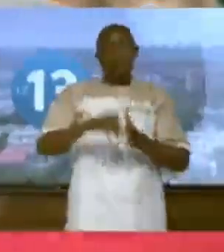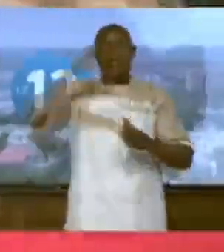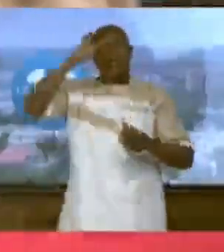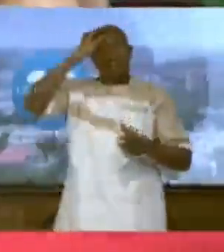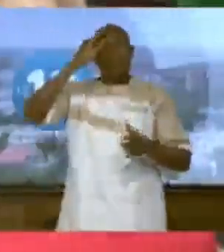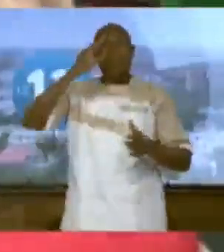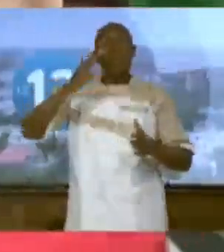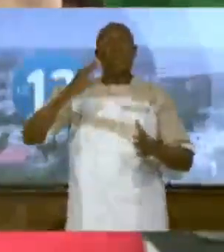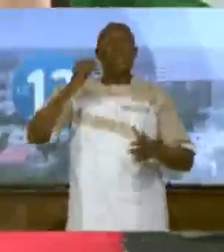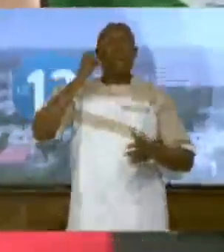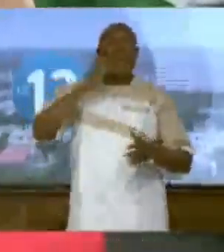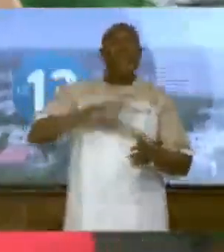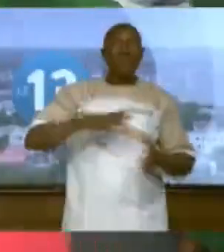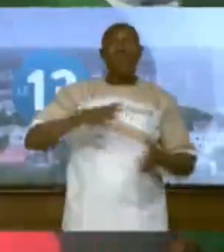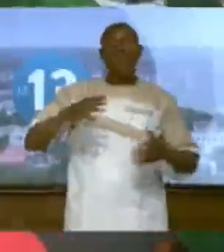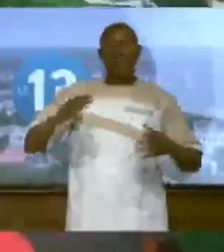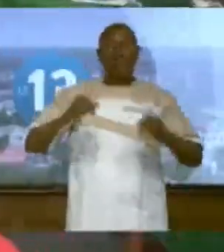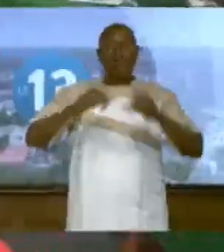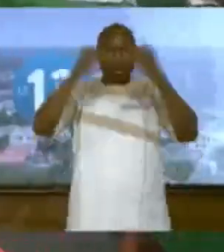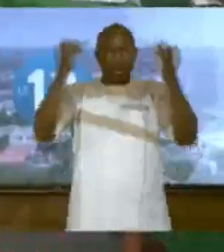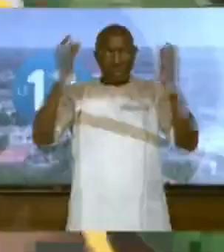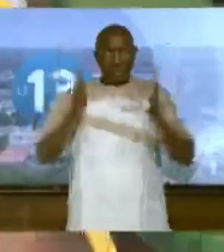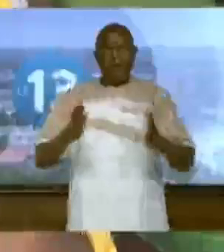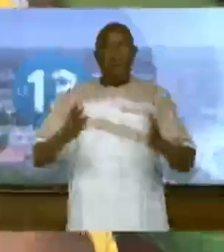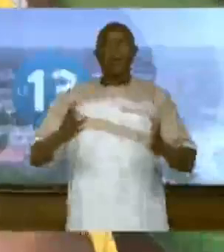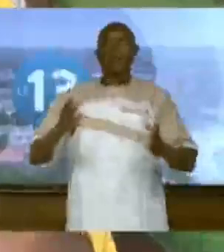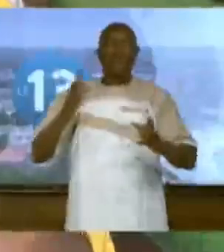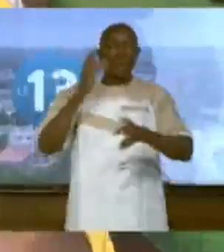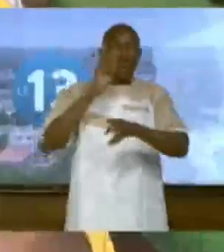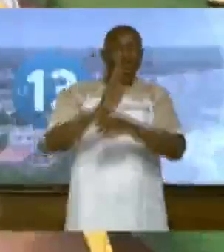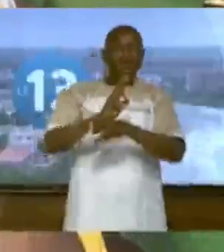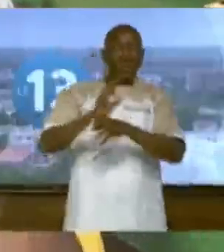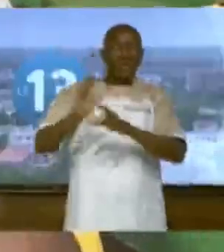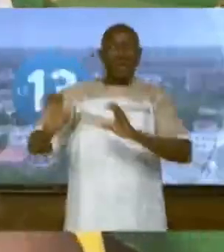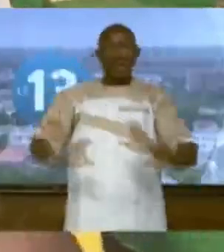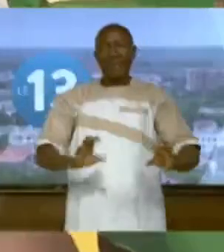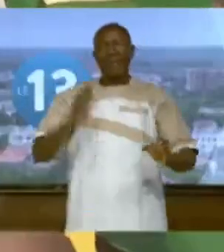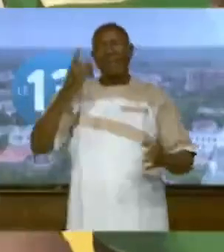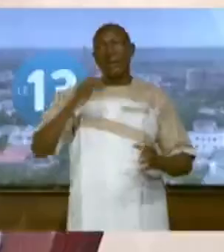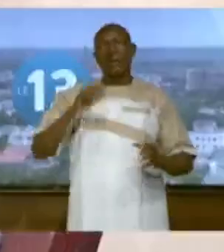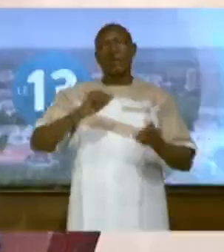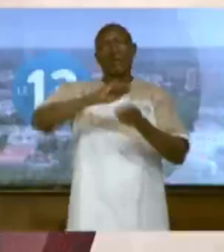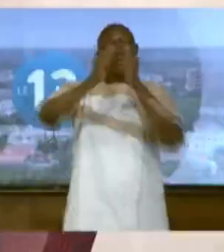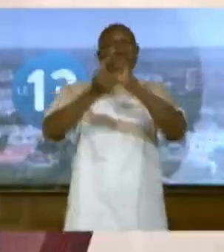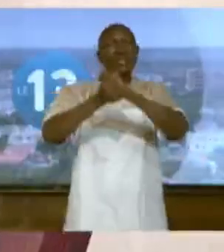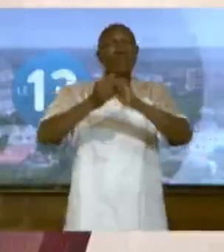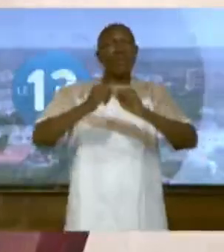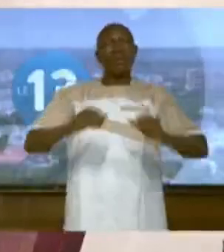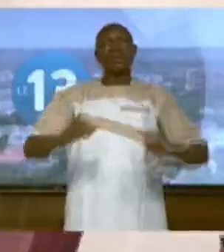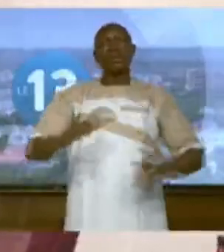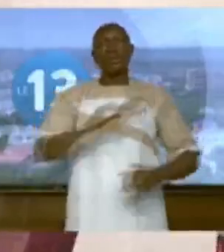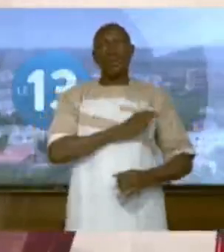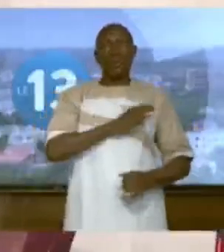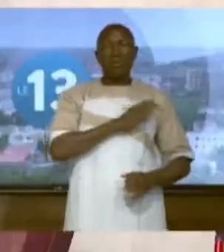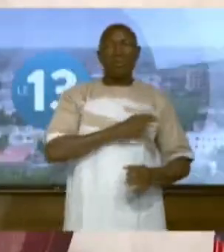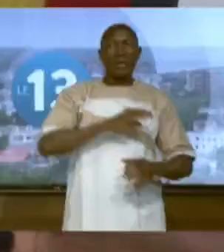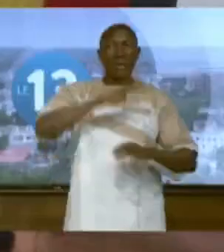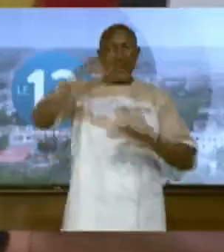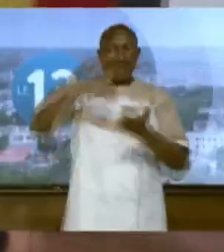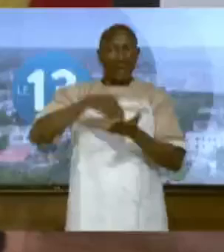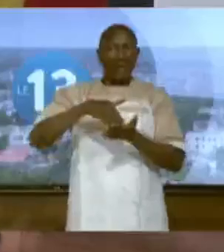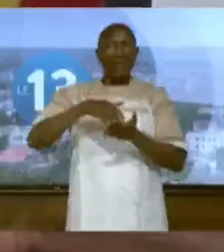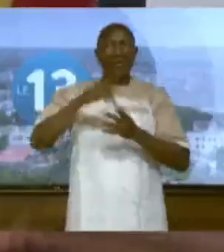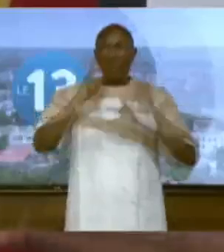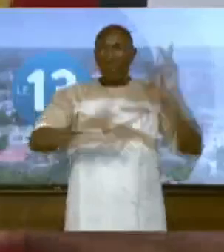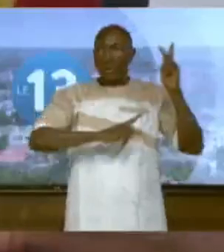ont également un rôle prépondérant à jouer pour un véritable changement de comportement au sein des populations il était important pour